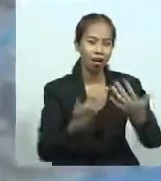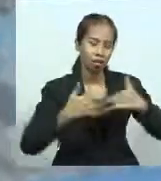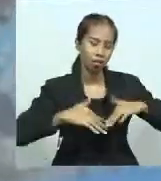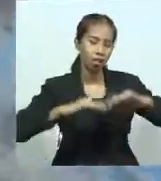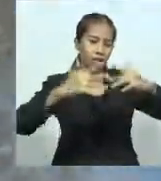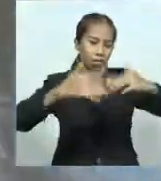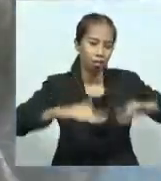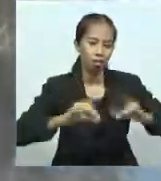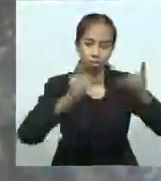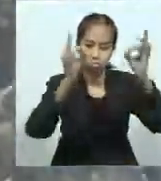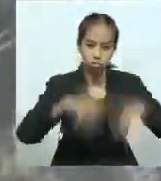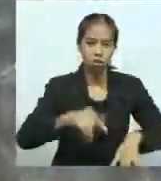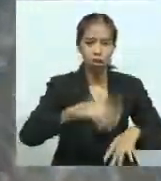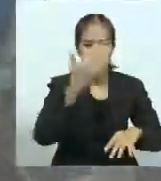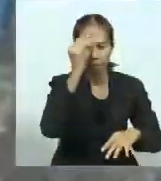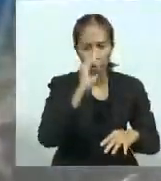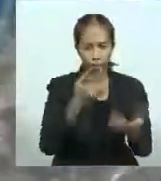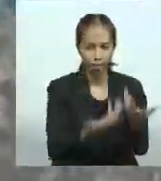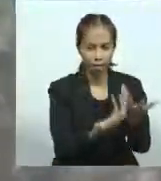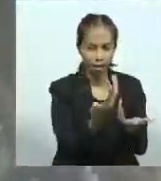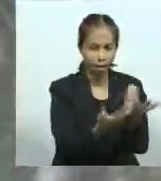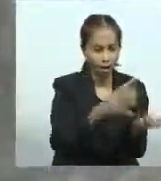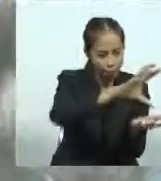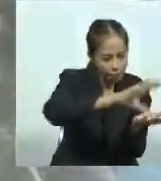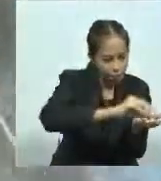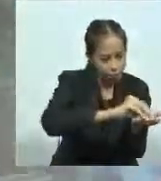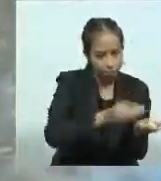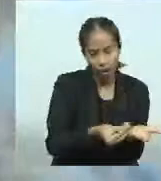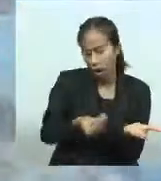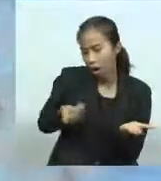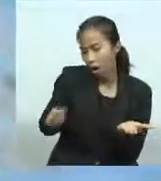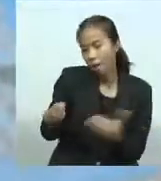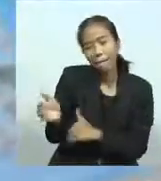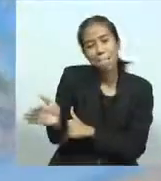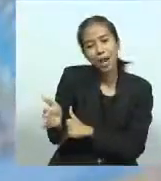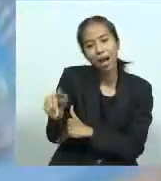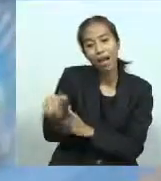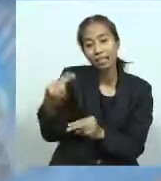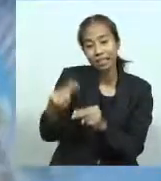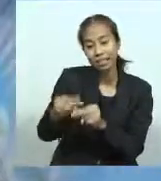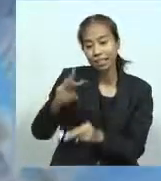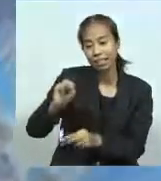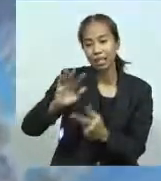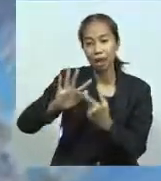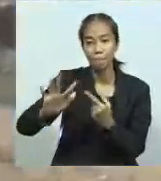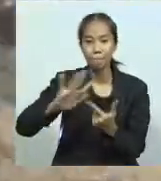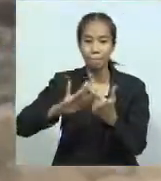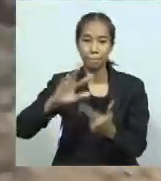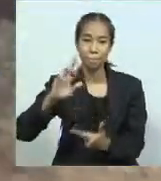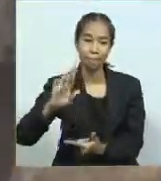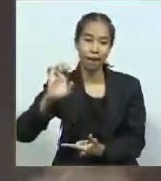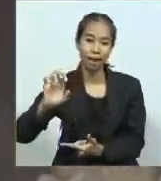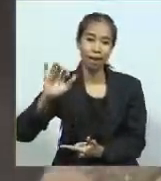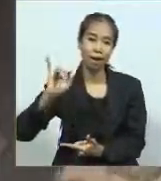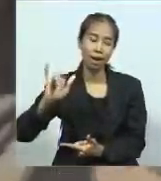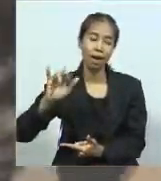มที่แรงจัดเพื่อที่จะนําหญ้าทะเลนี้ค่ะไปป้อนให้กับเจ้ามาเรียมเจ้าหน้าที่บอกด้วยนะคะว่าหลังจากเก็บมาแล้วต้องไ